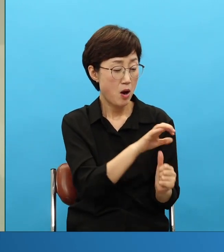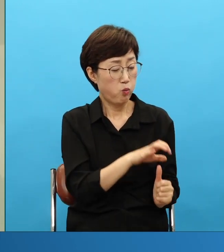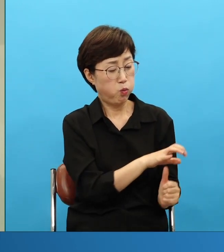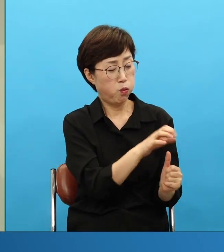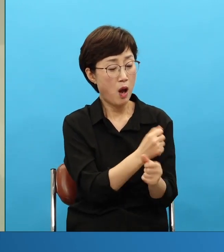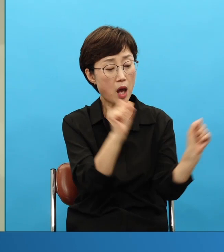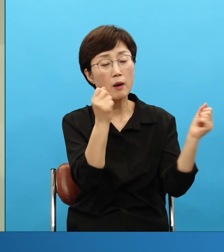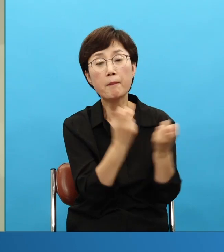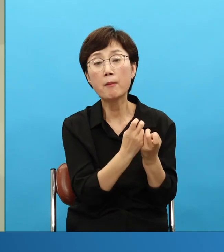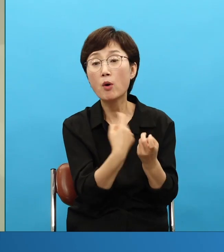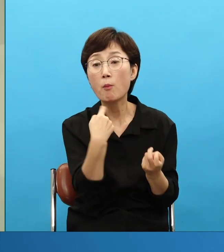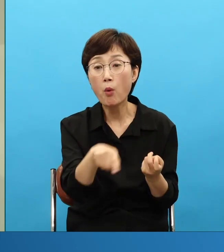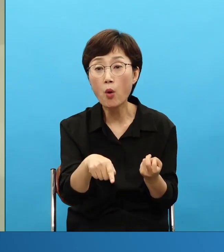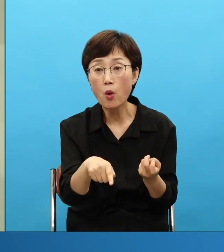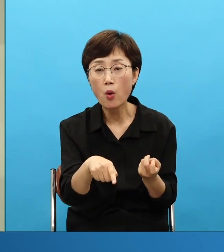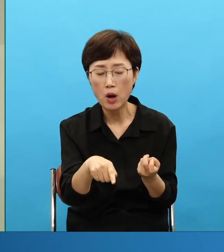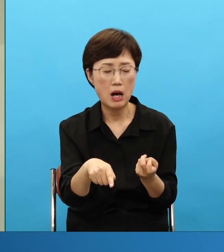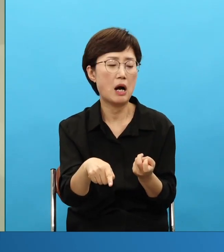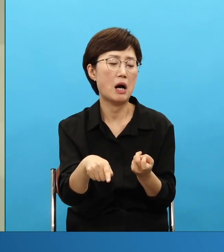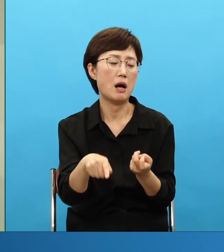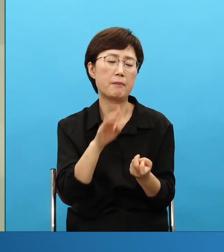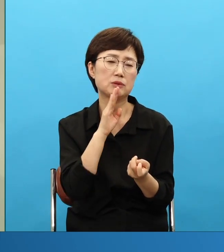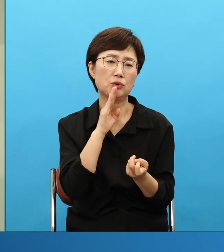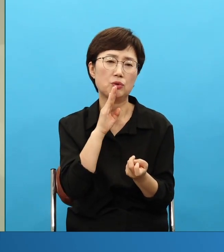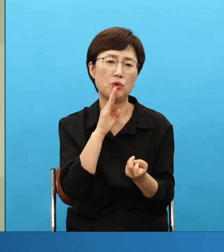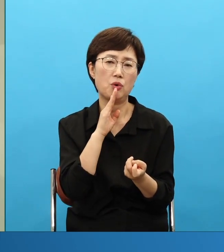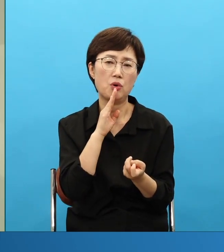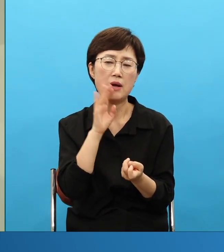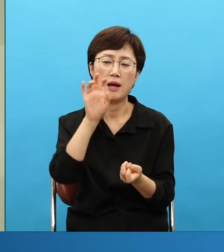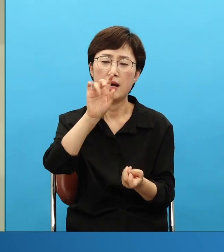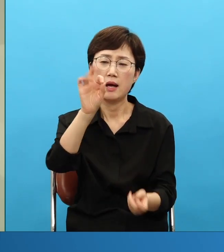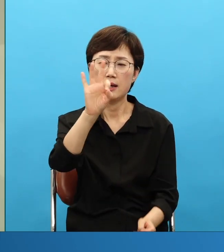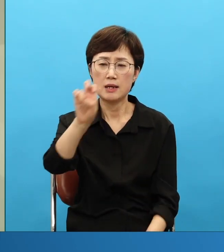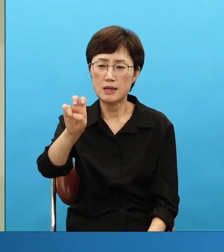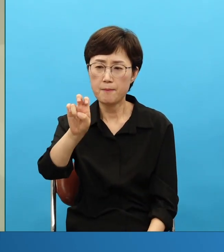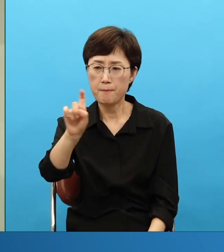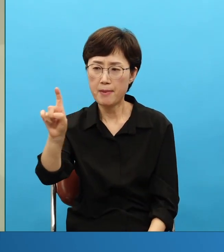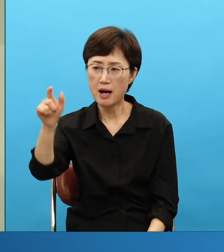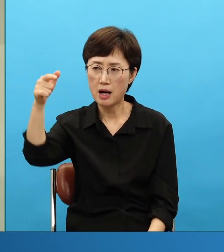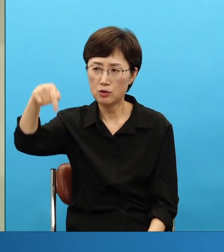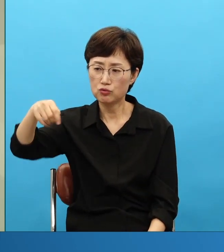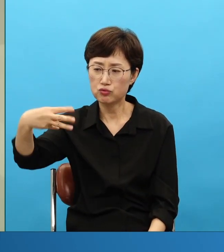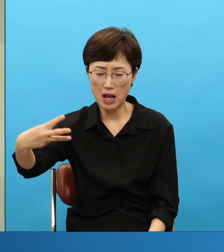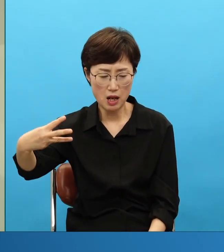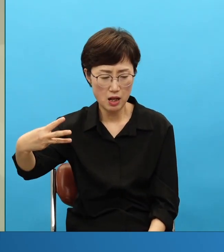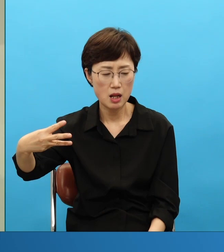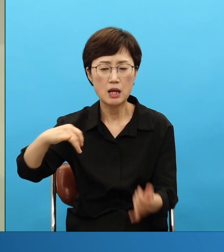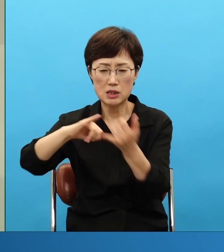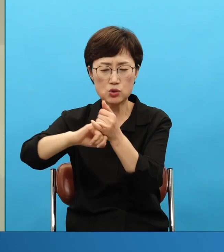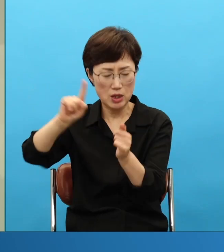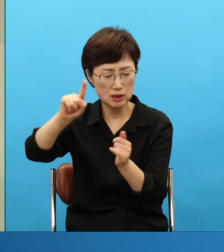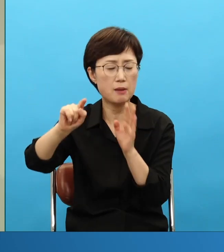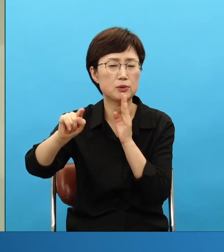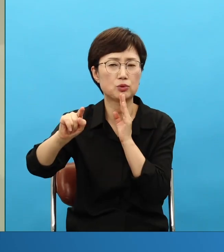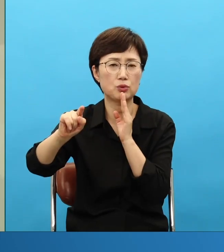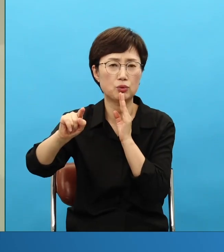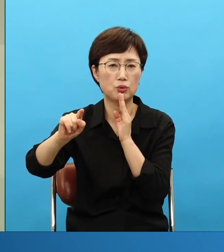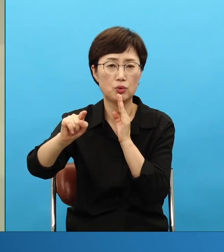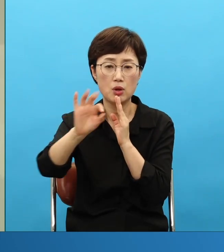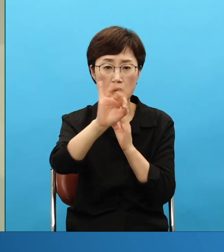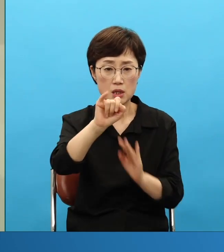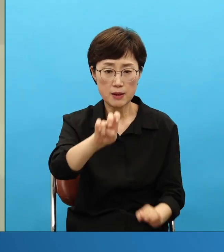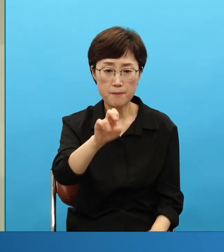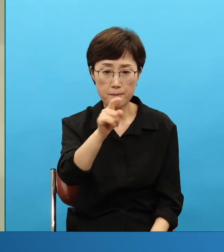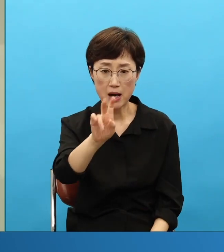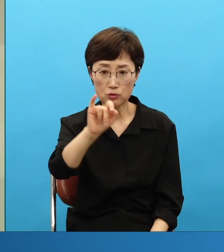그 이름이 임마누엘이라 하리라. There's no way to come back from captivity, but a virgin shall conceive and bear a son, and his name shall be called Emmanuel. 그분이시요 살아계신